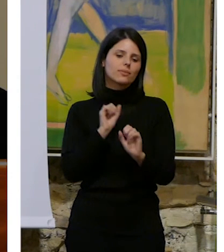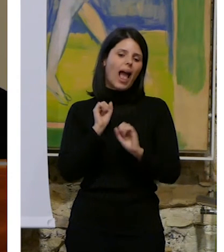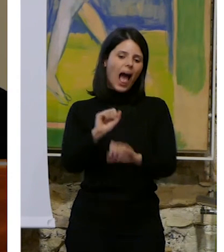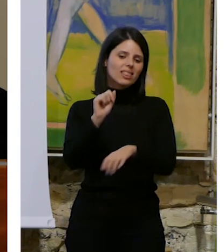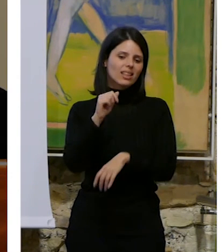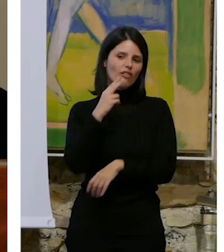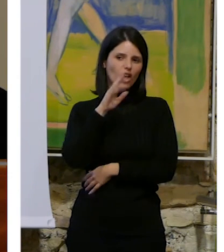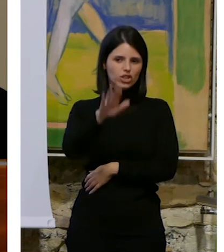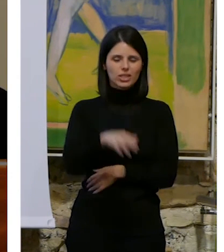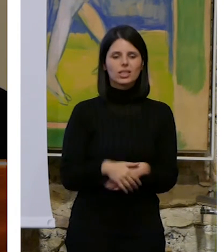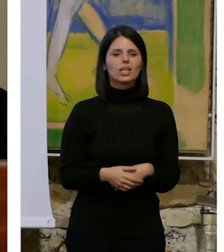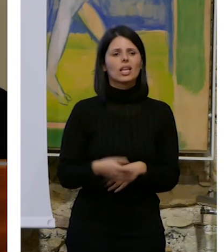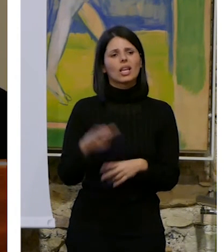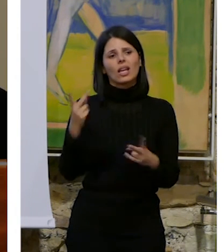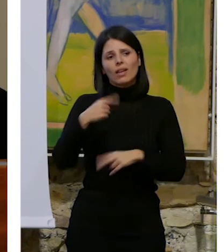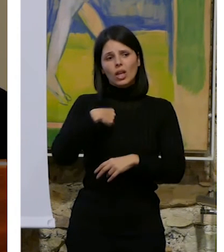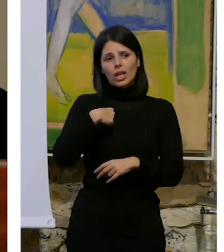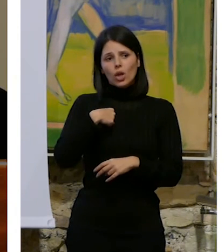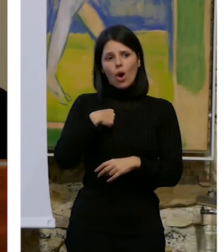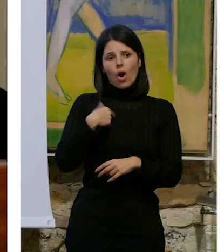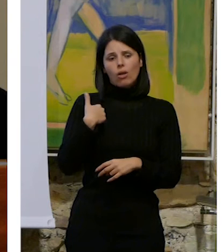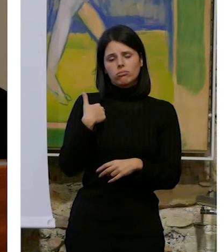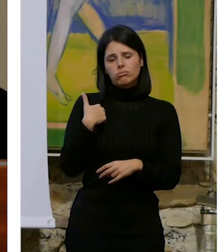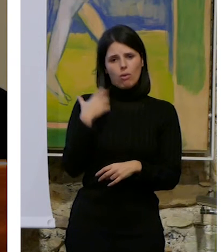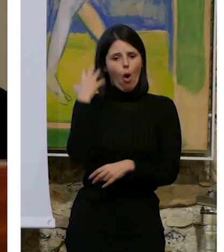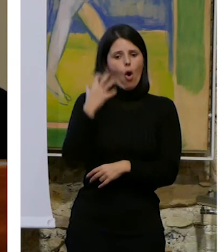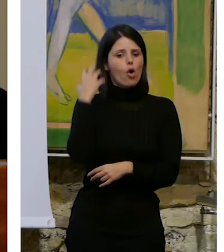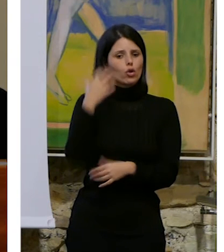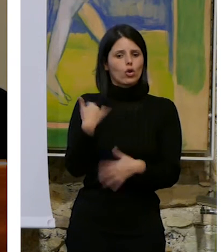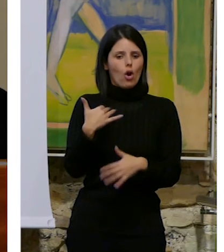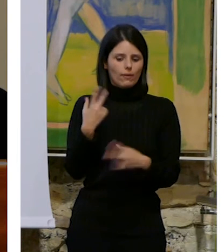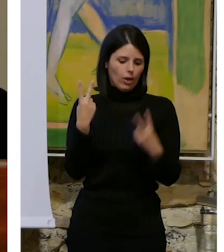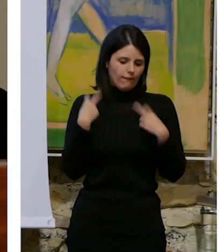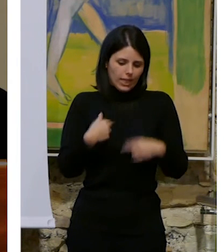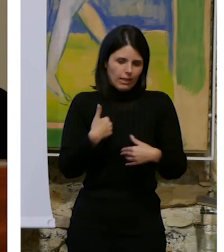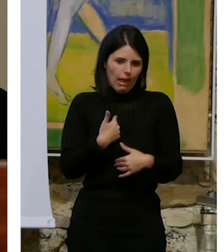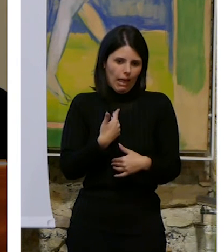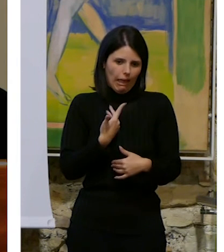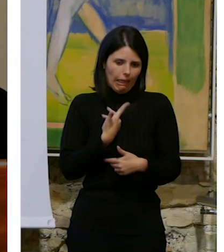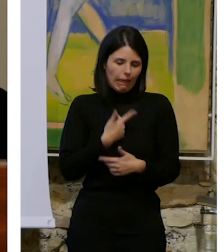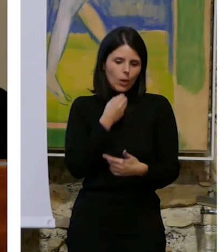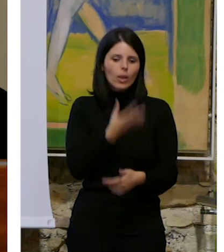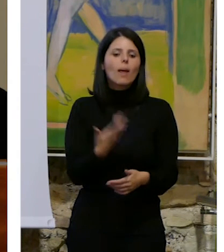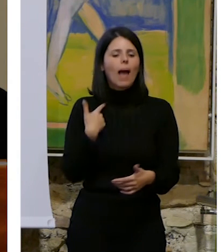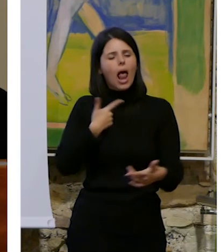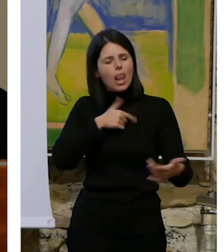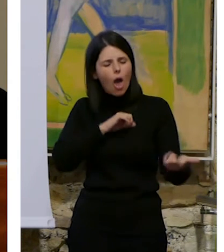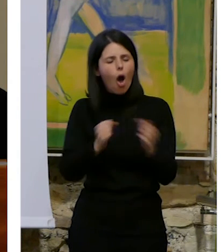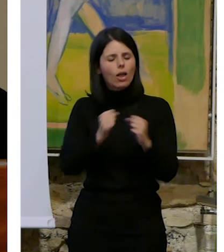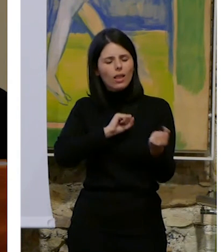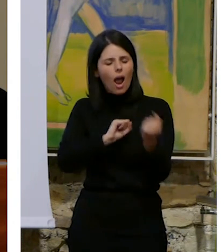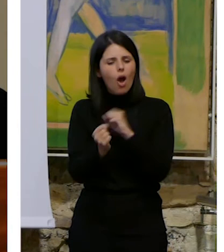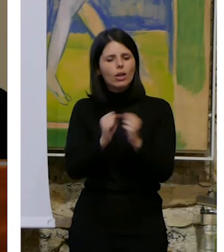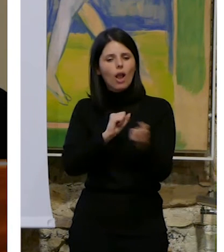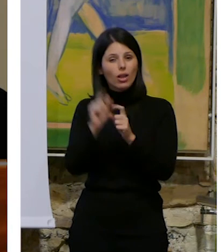io ho dovuto personalmente, ho fatto una delle cose di cui sono più fiero in questa mia esistenza inutile, è la battaglia che ho fatto per convincere i